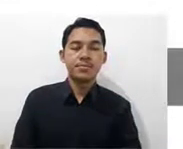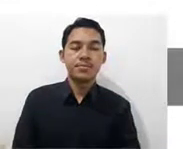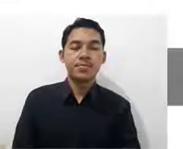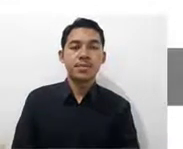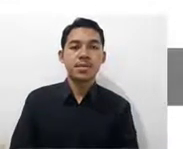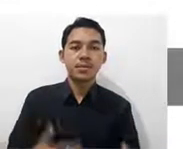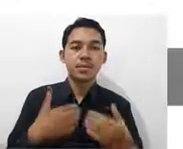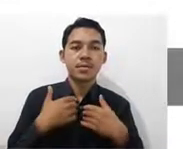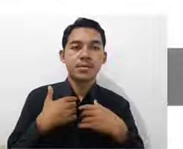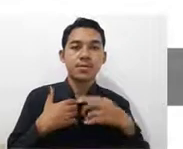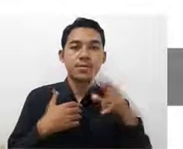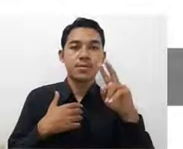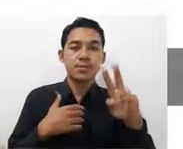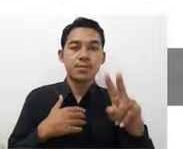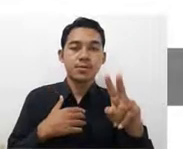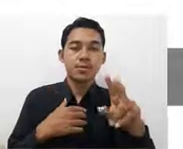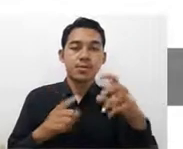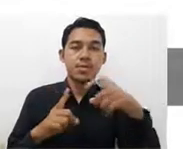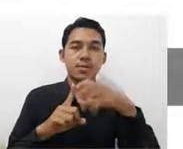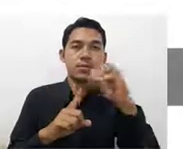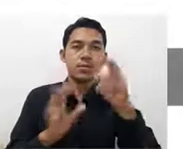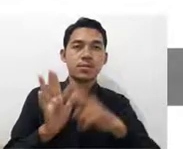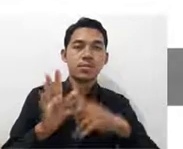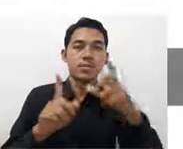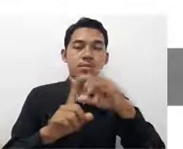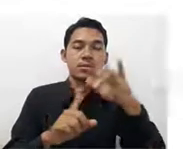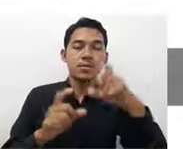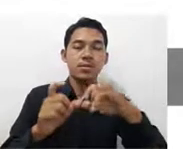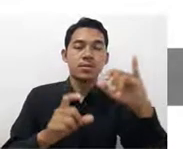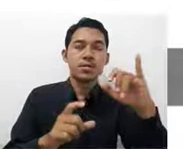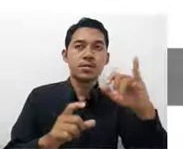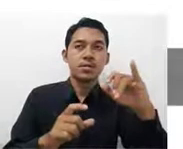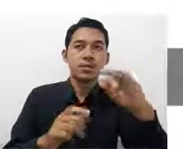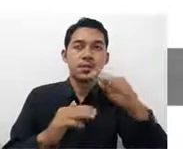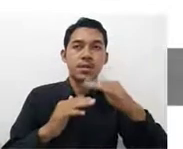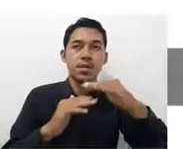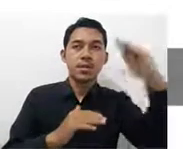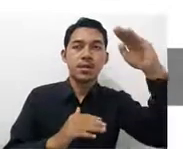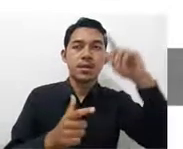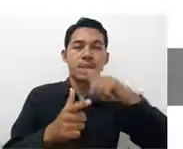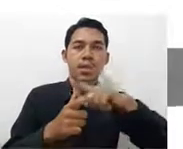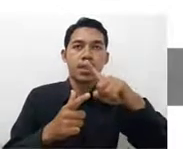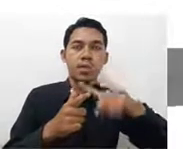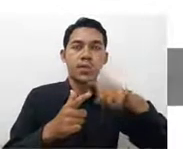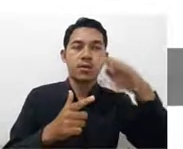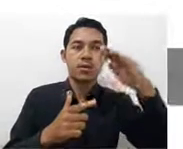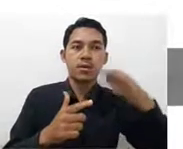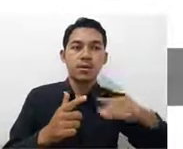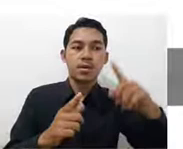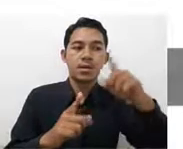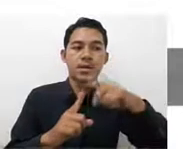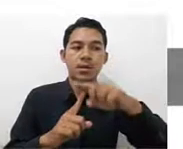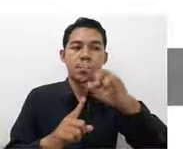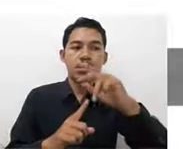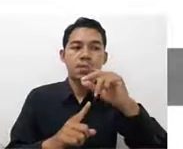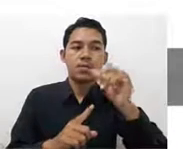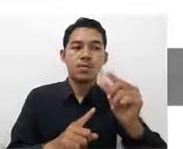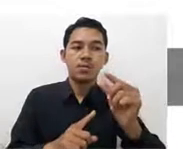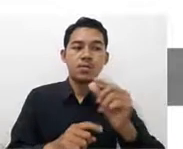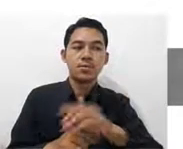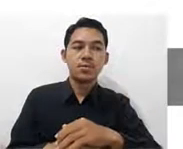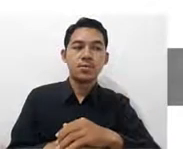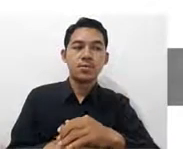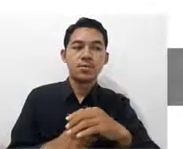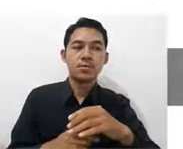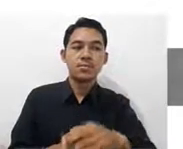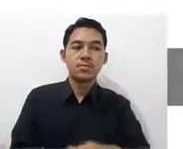kondisi ya, yaitu tinggi atau high atau true kalau dalam